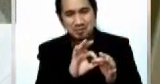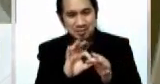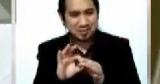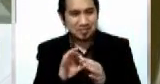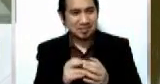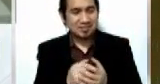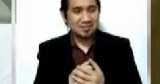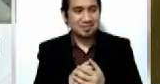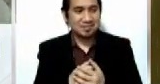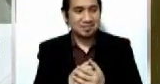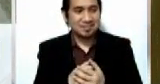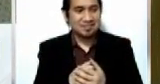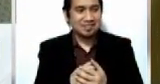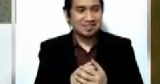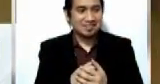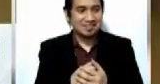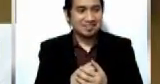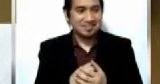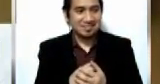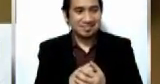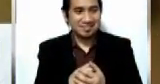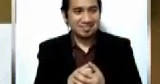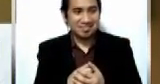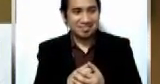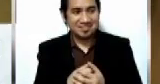na lang mag-aalaga kay Boyong.